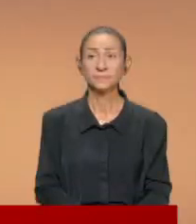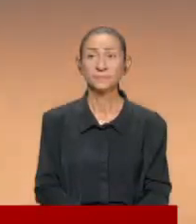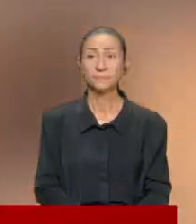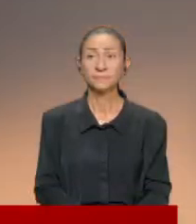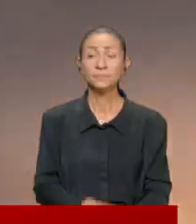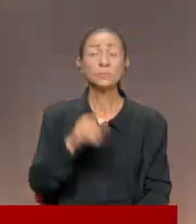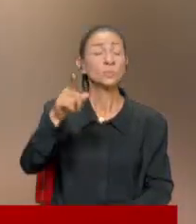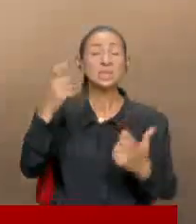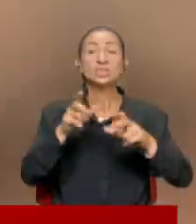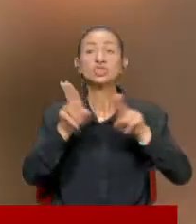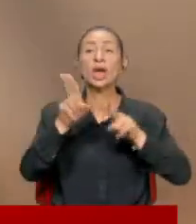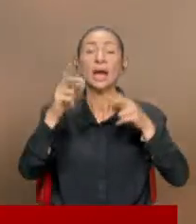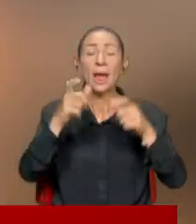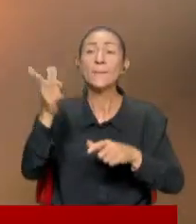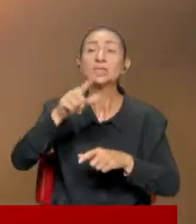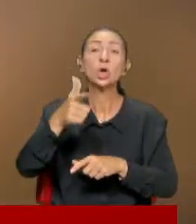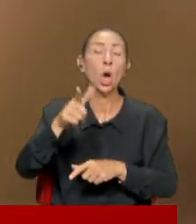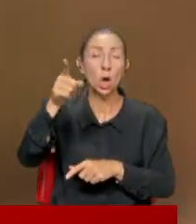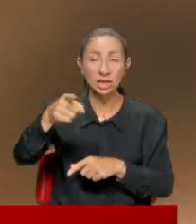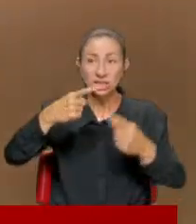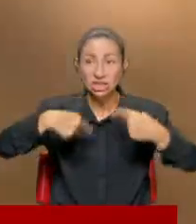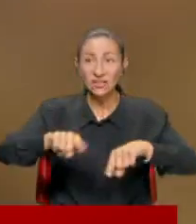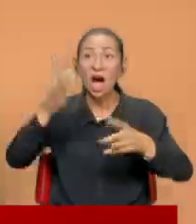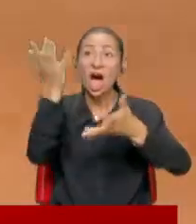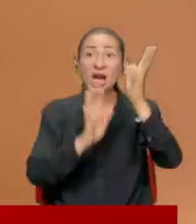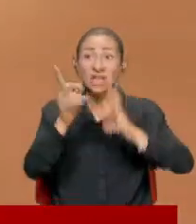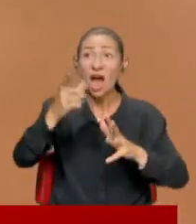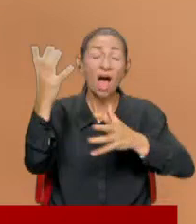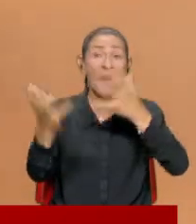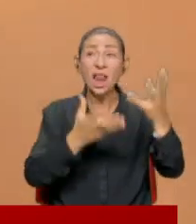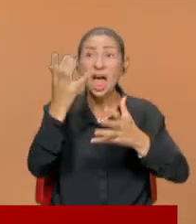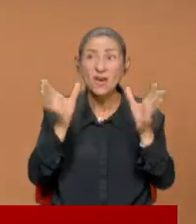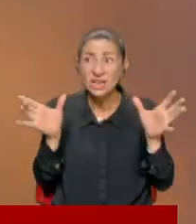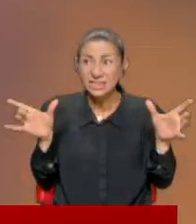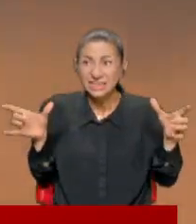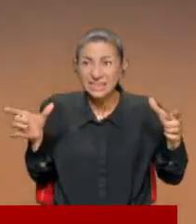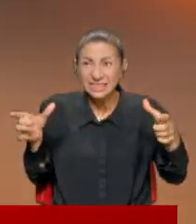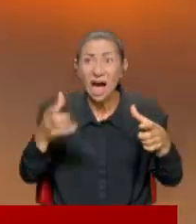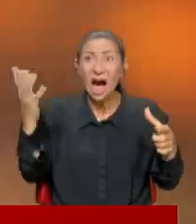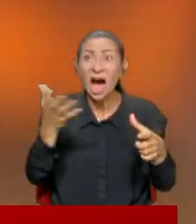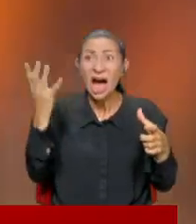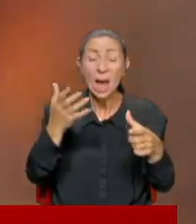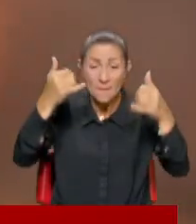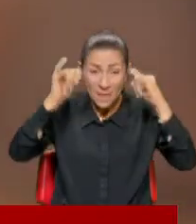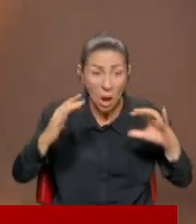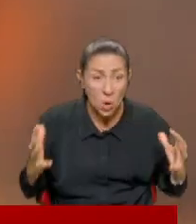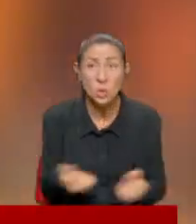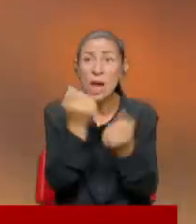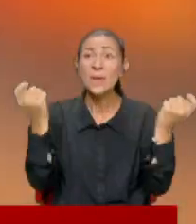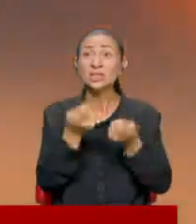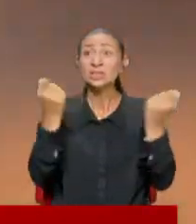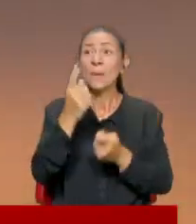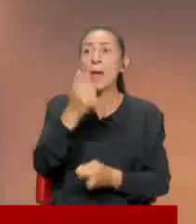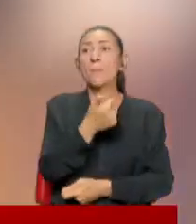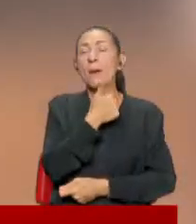geç. Burası da Çanakkale'de bir başka köy. Çevredeki ağaçlar alevlere teslim olmuşken hala hayvanlarını kurtarmaya